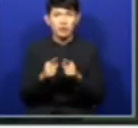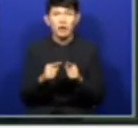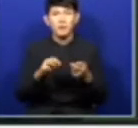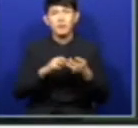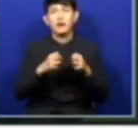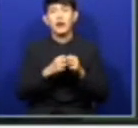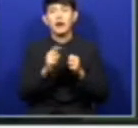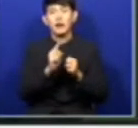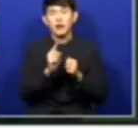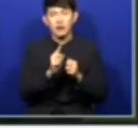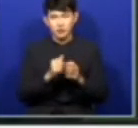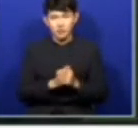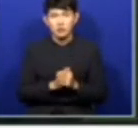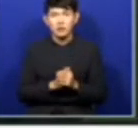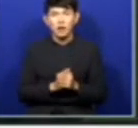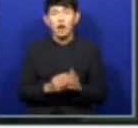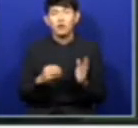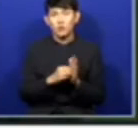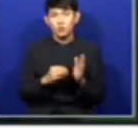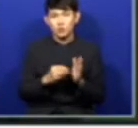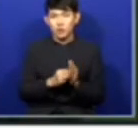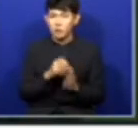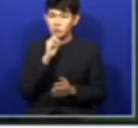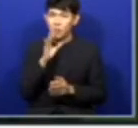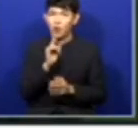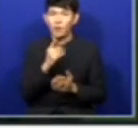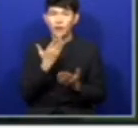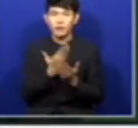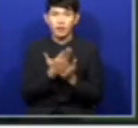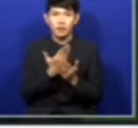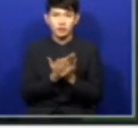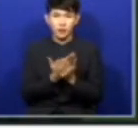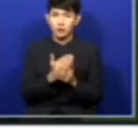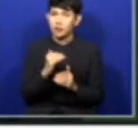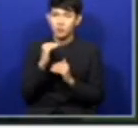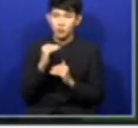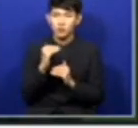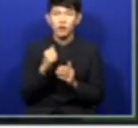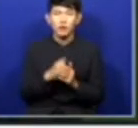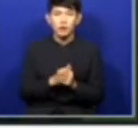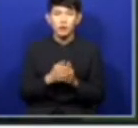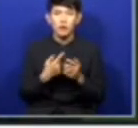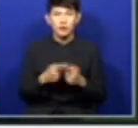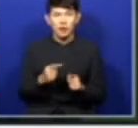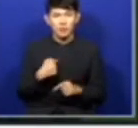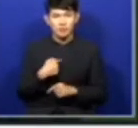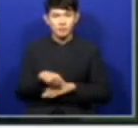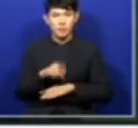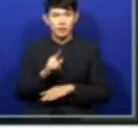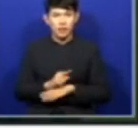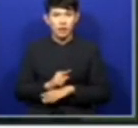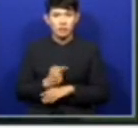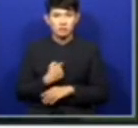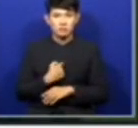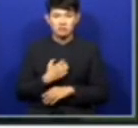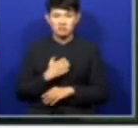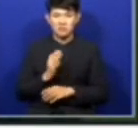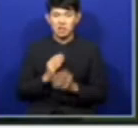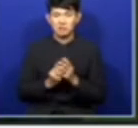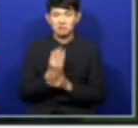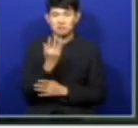เนี่ยกทม.กำหนดราคาไว้แล้วท่านประธานก็จะไม่อยากปลูกต้นไ